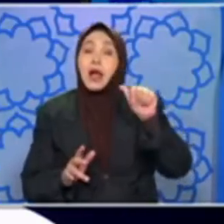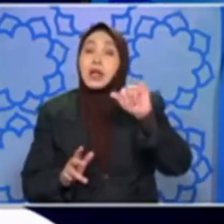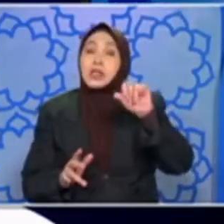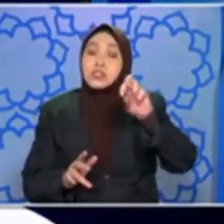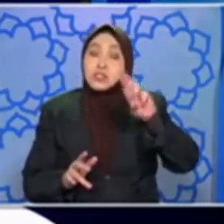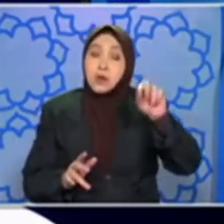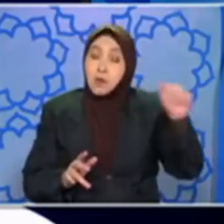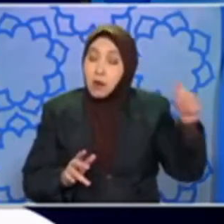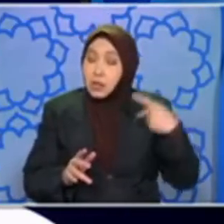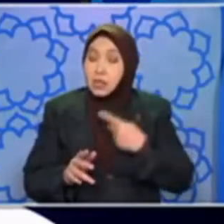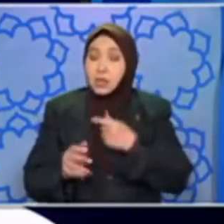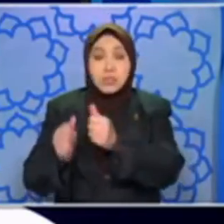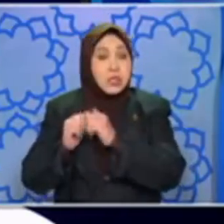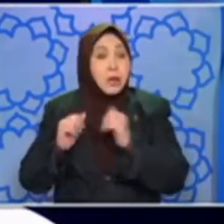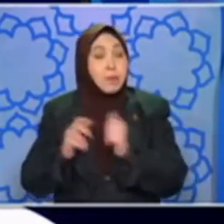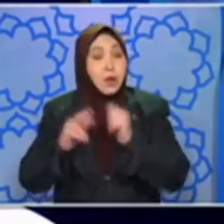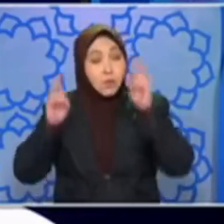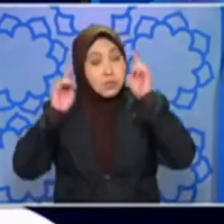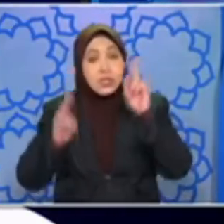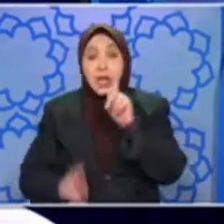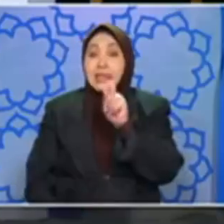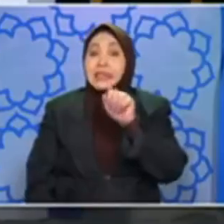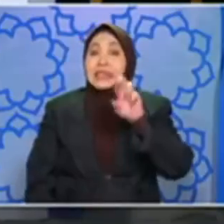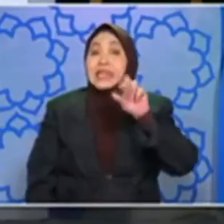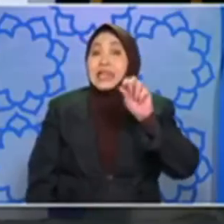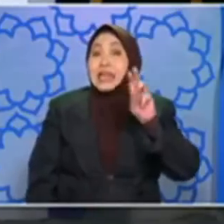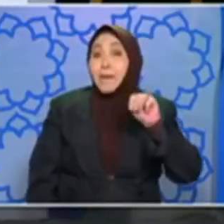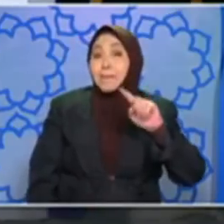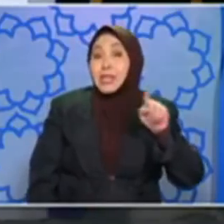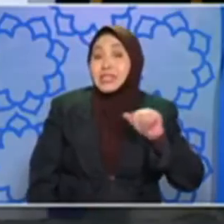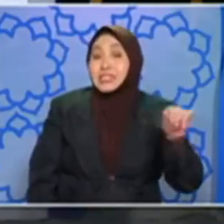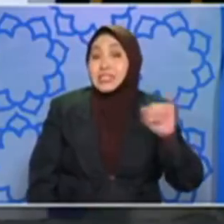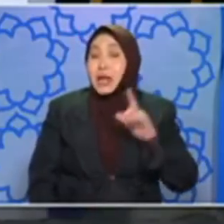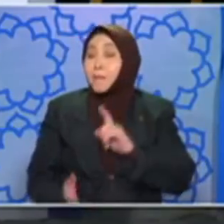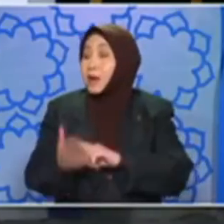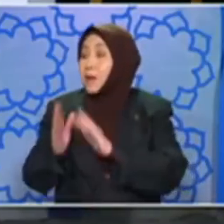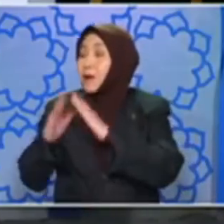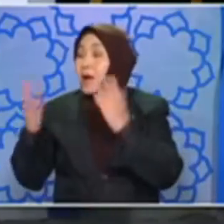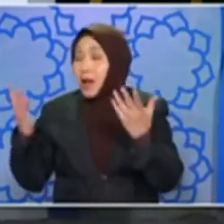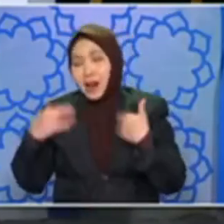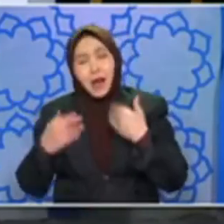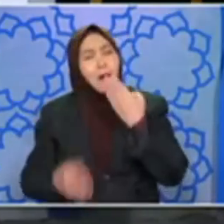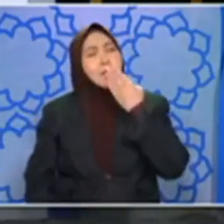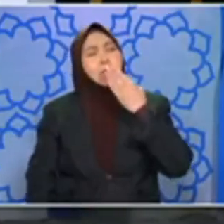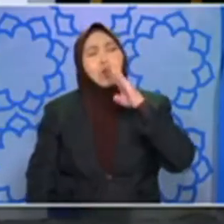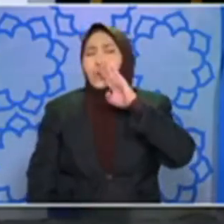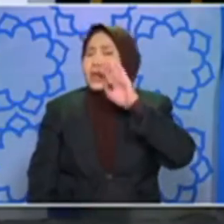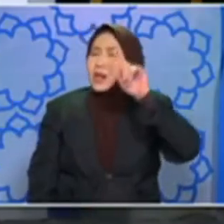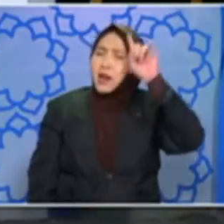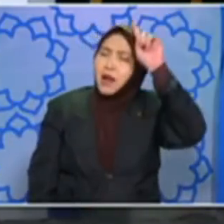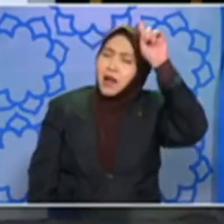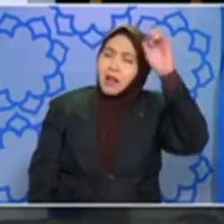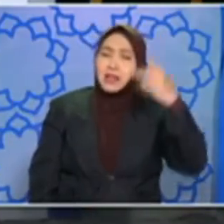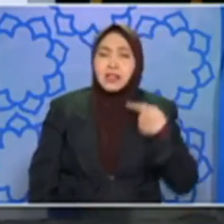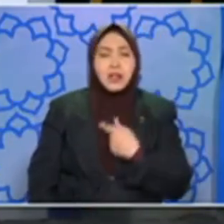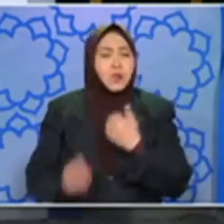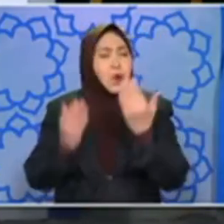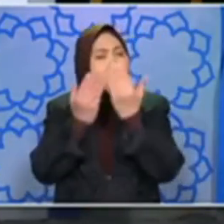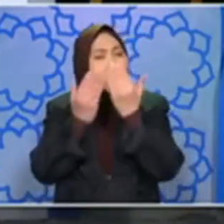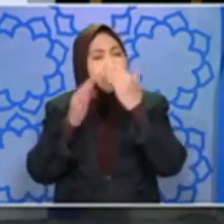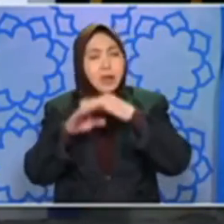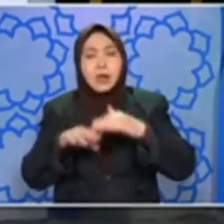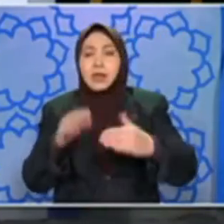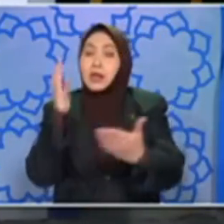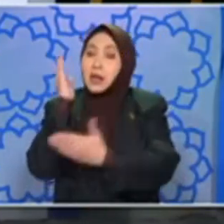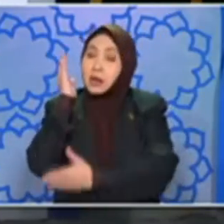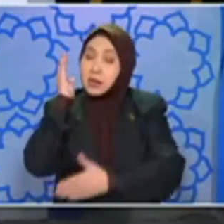kita bersama Al-Fadil Ustaz Tirmizi Ali. Apa khabar Ustaz? Baik alhamdulillah. Alhamdulillah. Alhamdulillah ya kita baik. Doakan ya. Untuk negara kita,